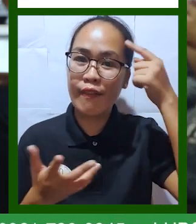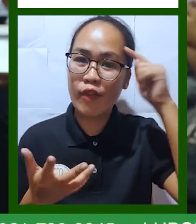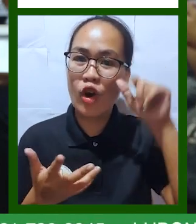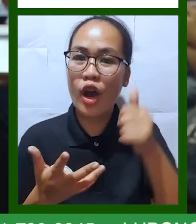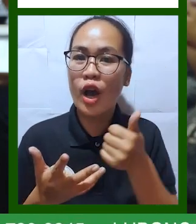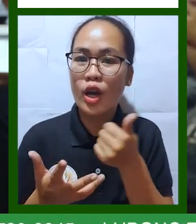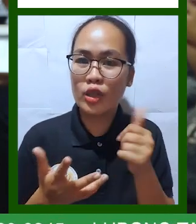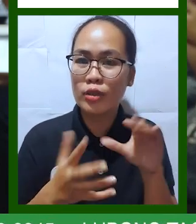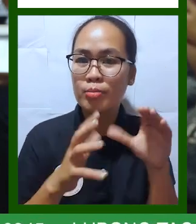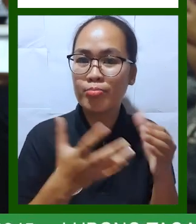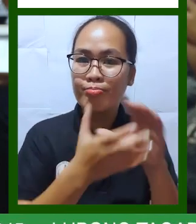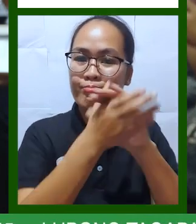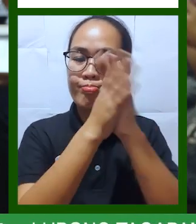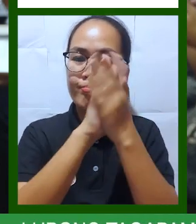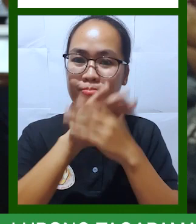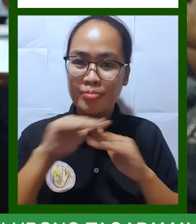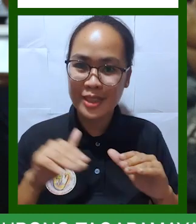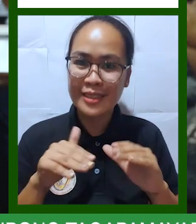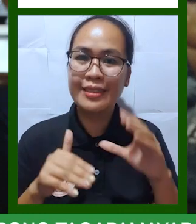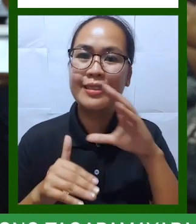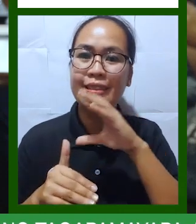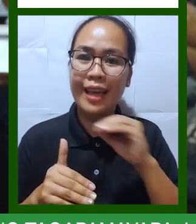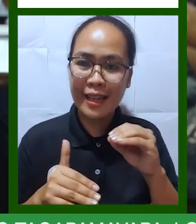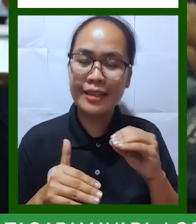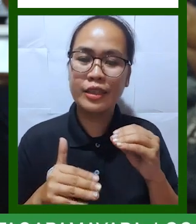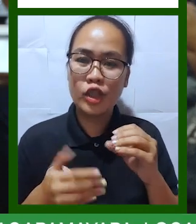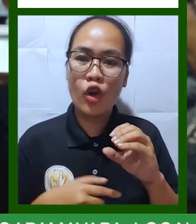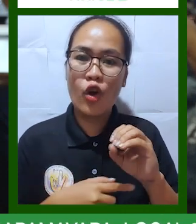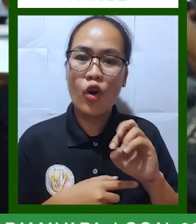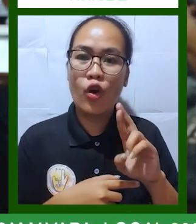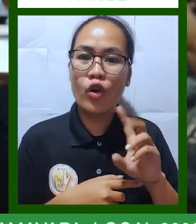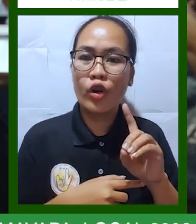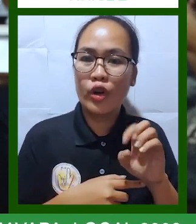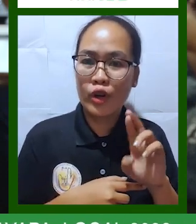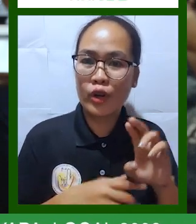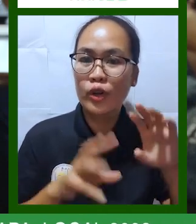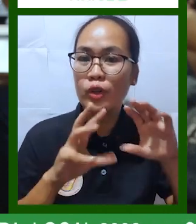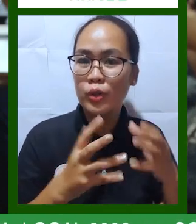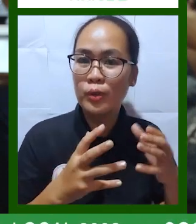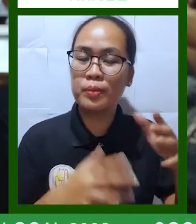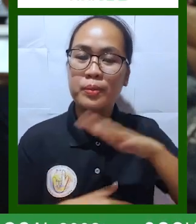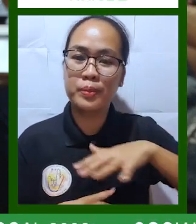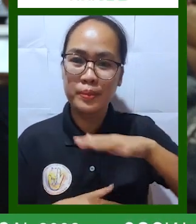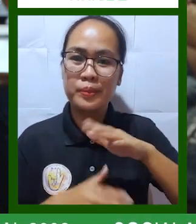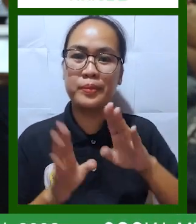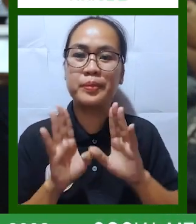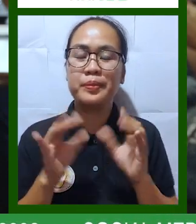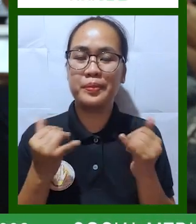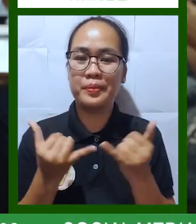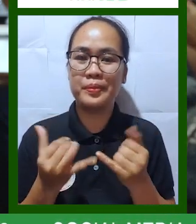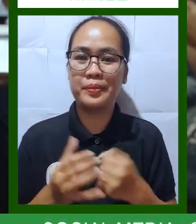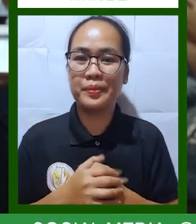ng ating Peace and Order Community, Peace and Order Committee, ng ating barangay.